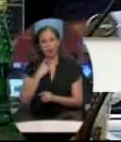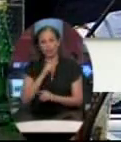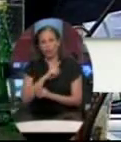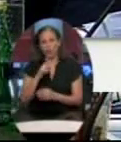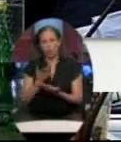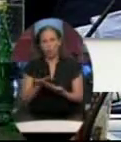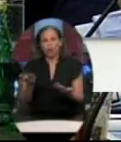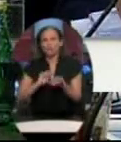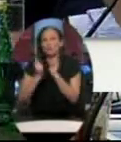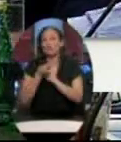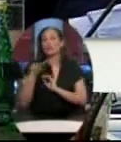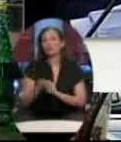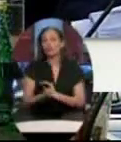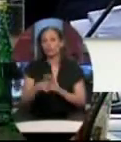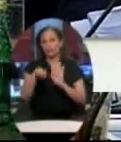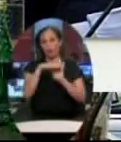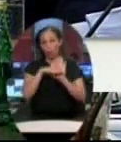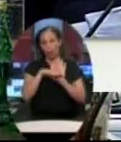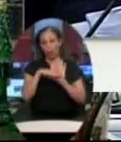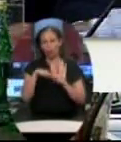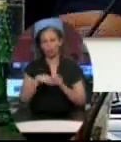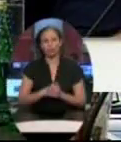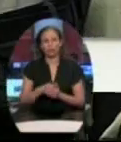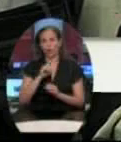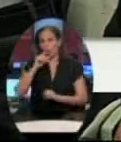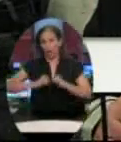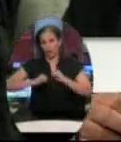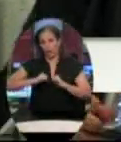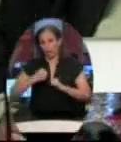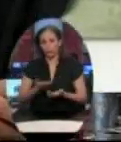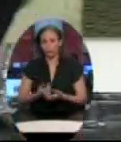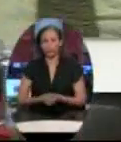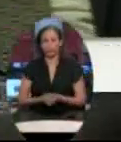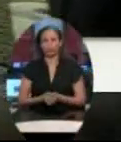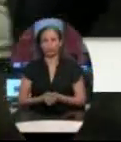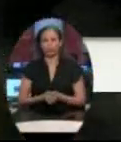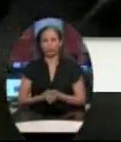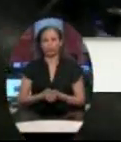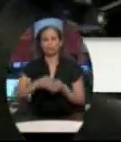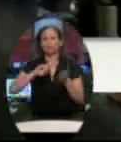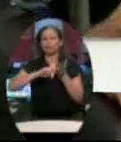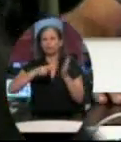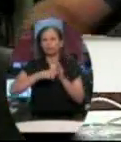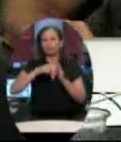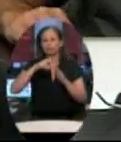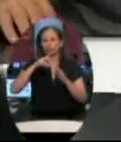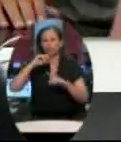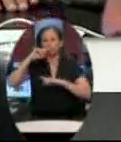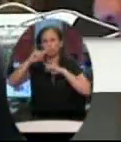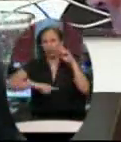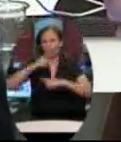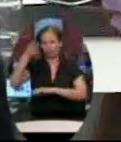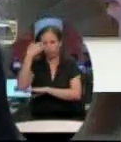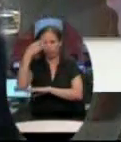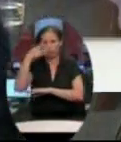שהופך אותם לכאלה זה החוק ולא ההתנהגות שהם ביצעו. המדיניות שנהגה עשרות שנים במדינת ישראל,